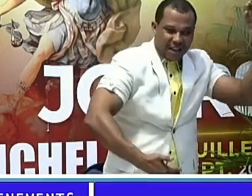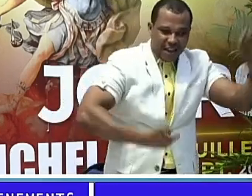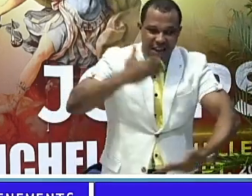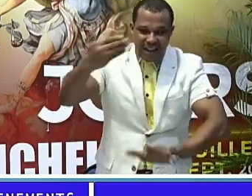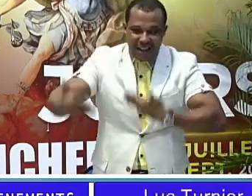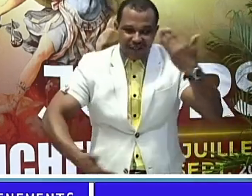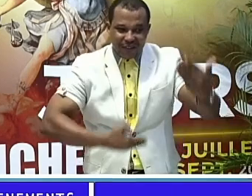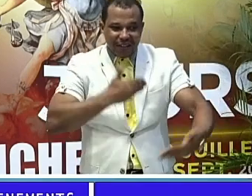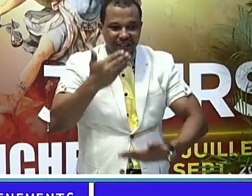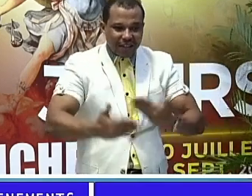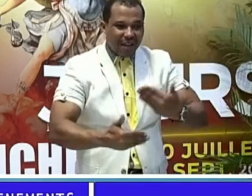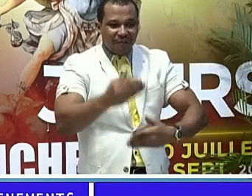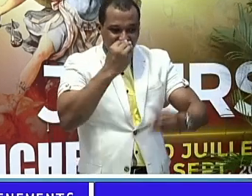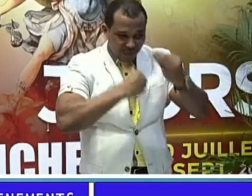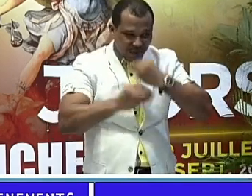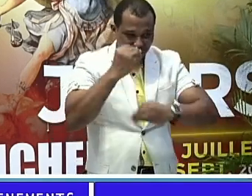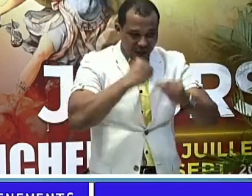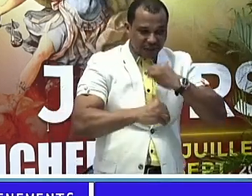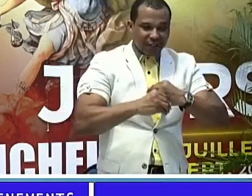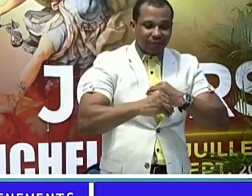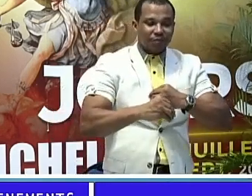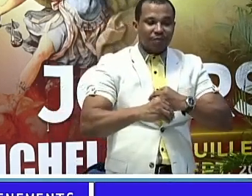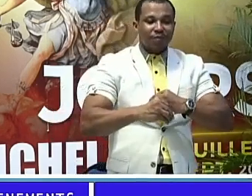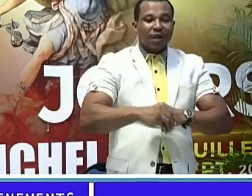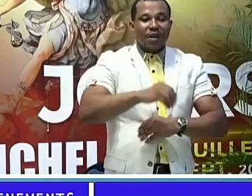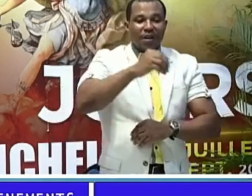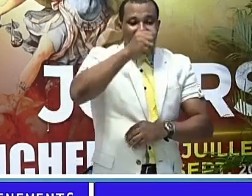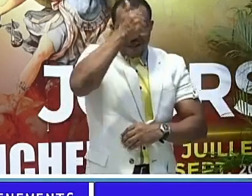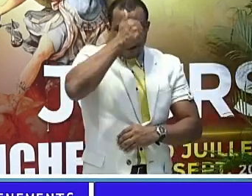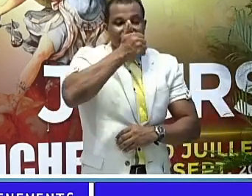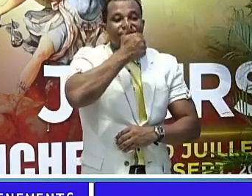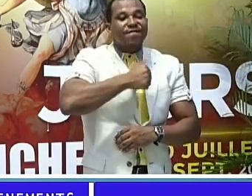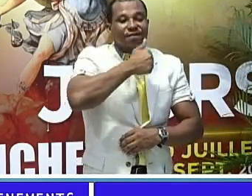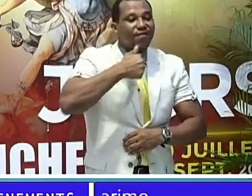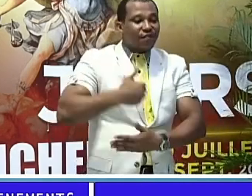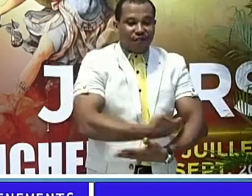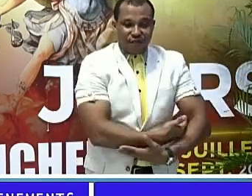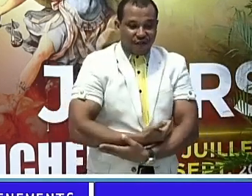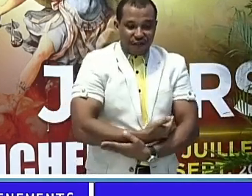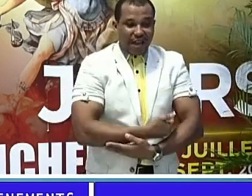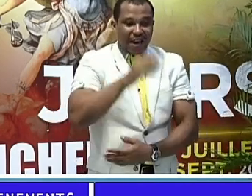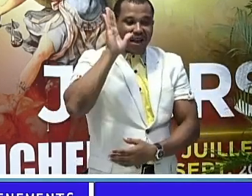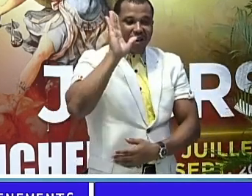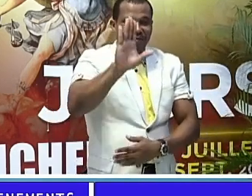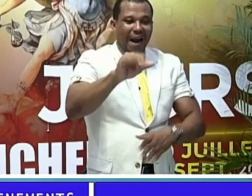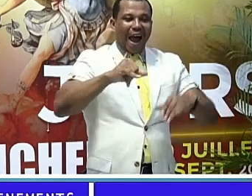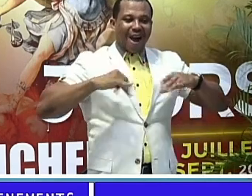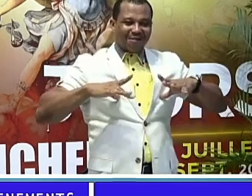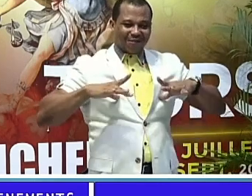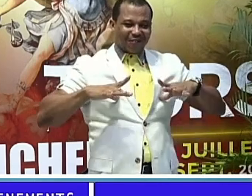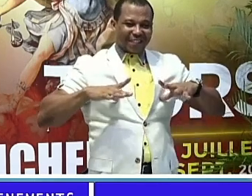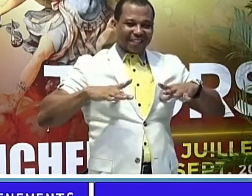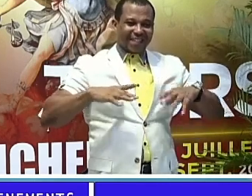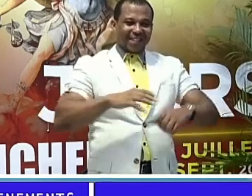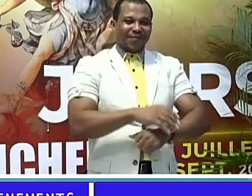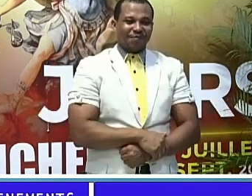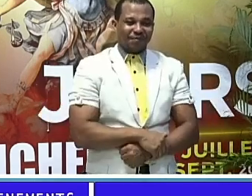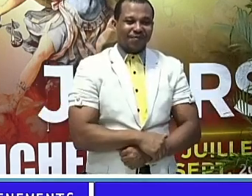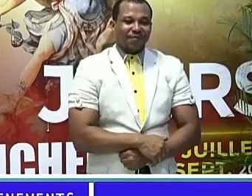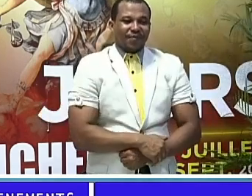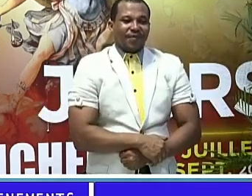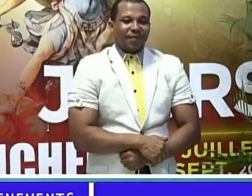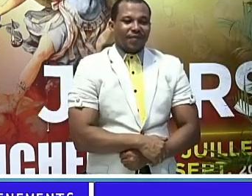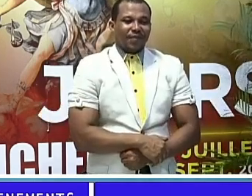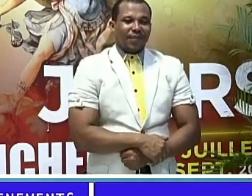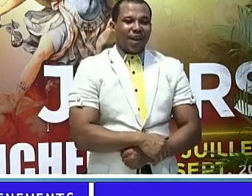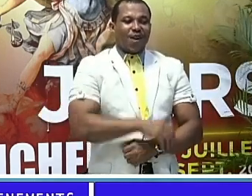qui ça? C'est parce que fille moi Elisabeth Boucher a fêté anniversaire. Qui fille mes amis?